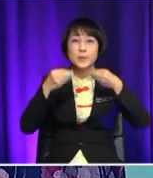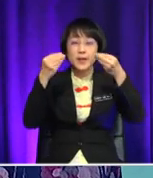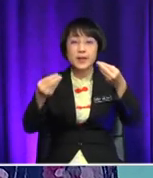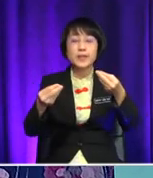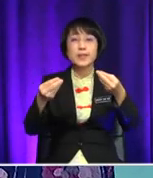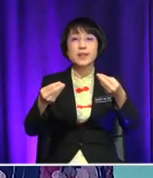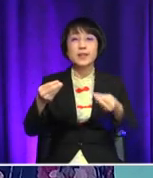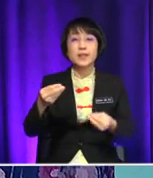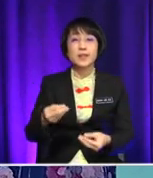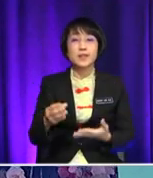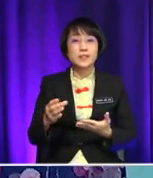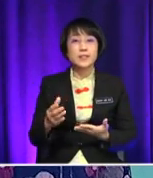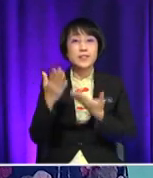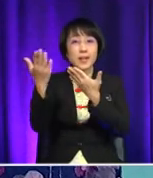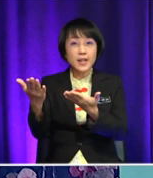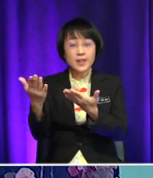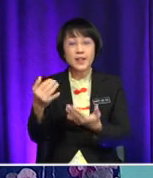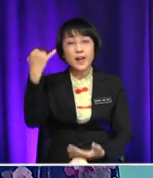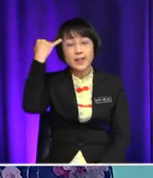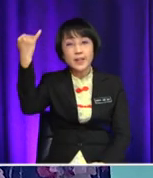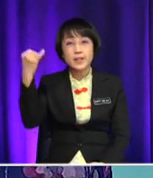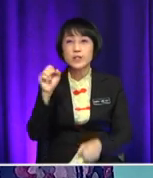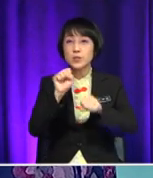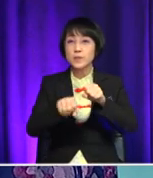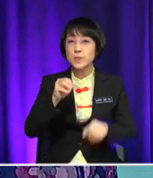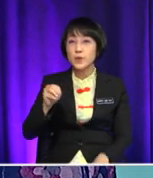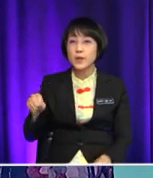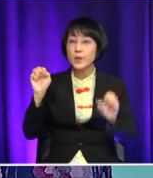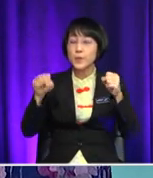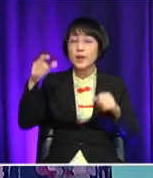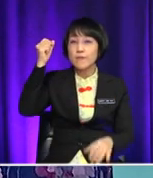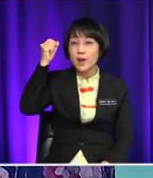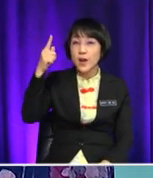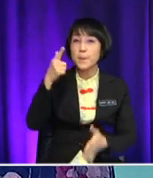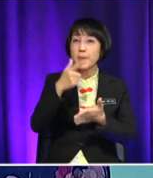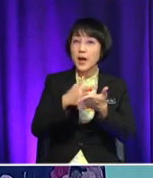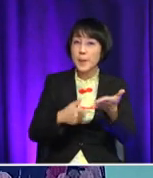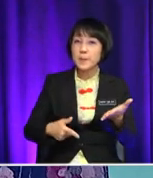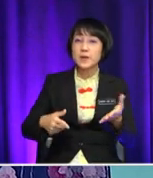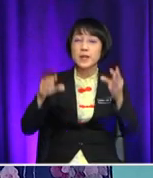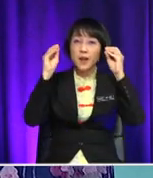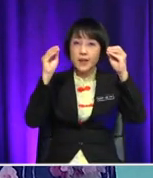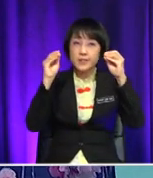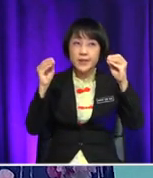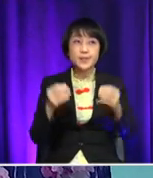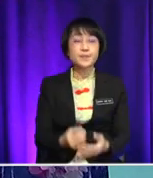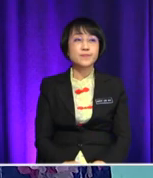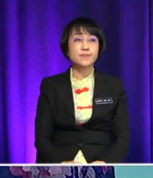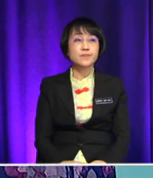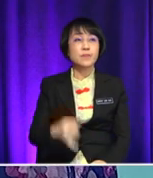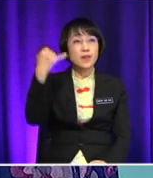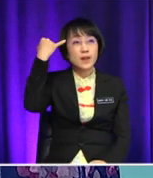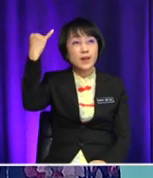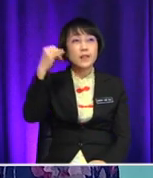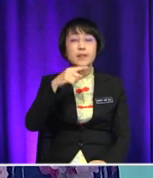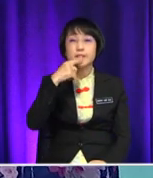supaya murid ini dapat paham aku yang diajak pada hari tersebut ya kemudian mesti disebutkan dengan